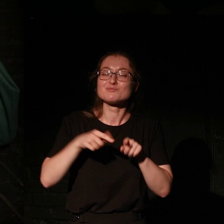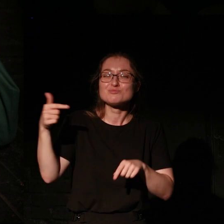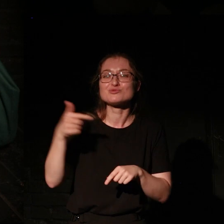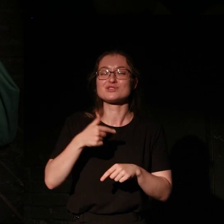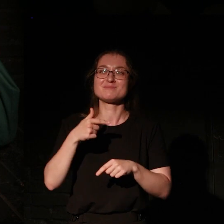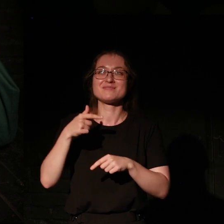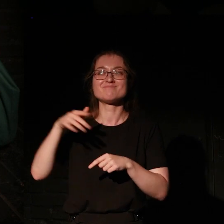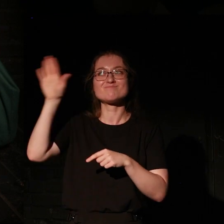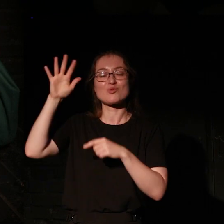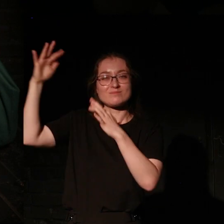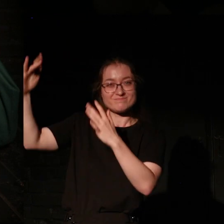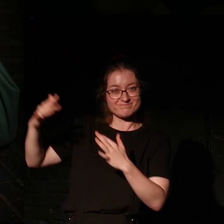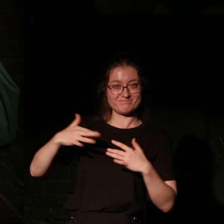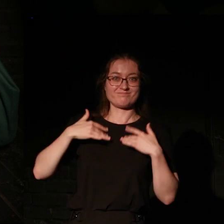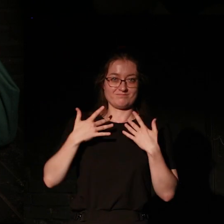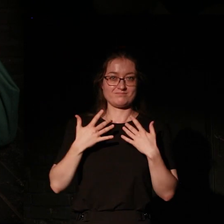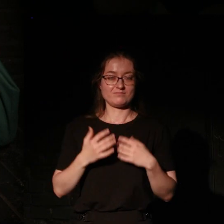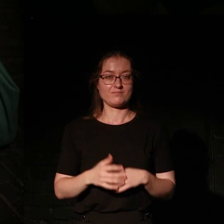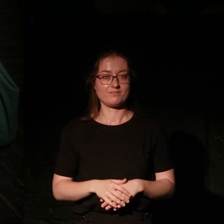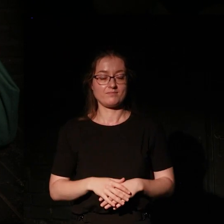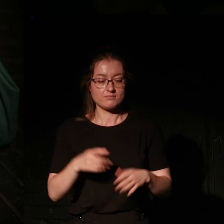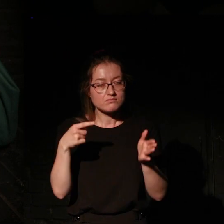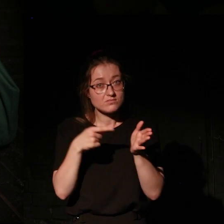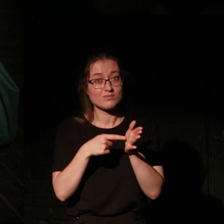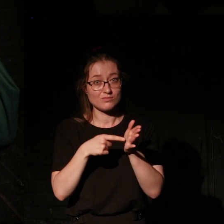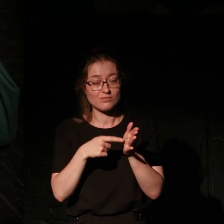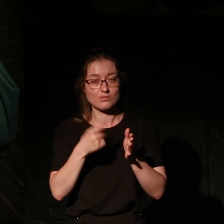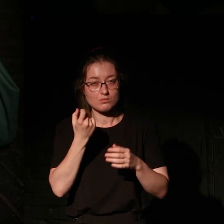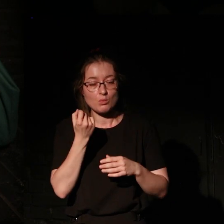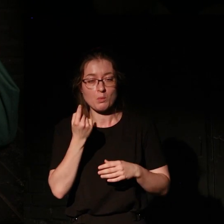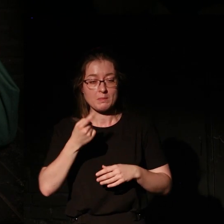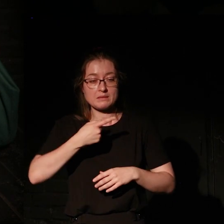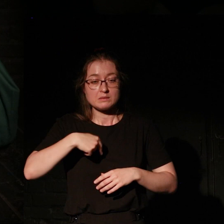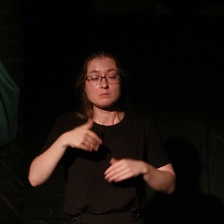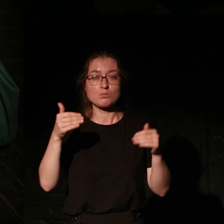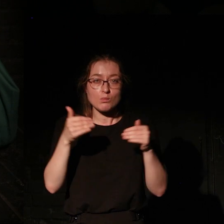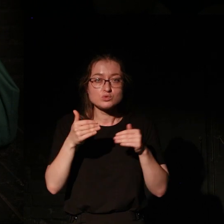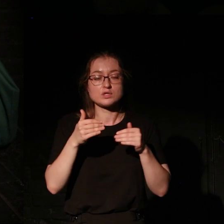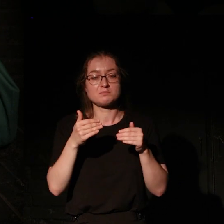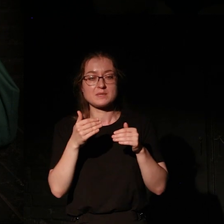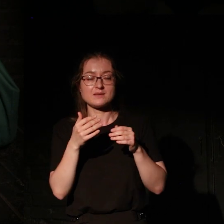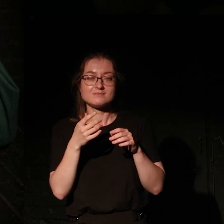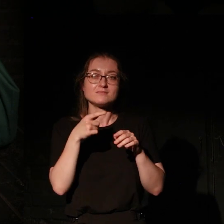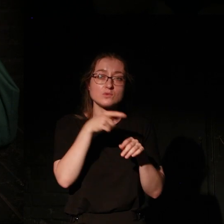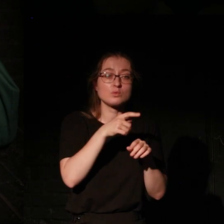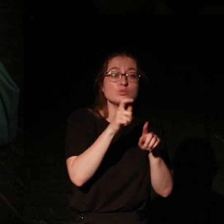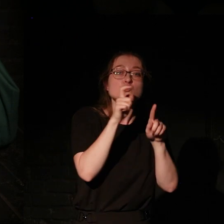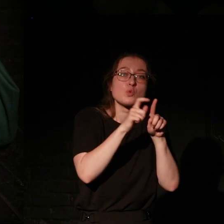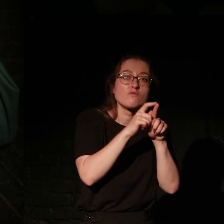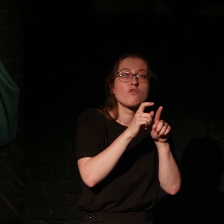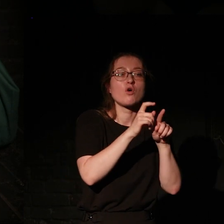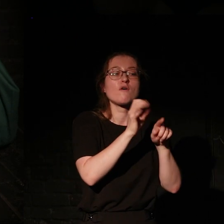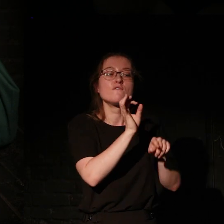Świętego. Dopiero wtedy możemy w tym swego słowa ludzkiego wyłuskać